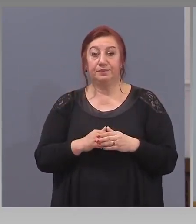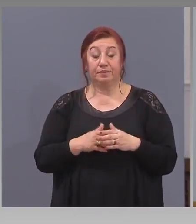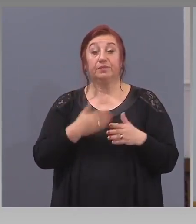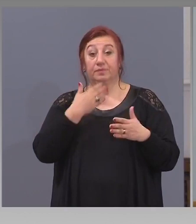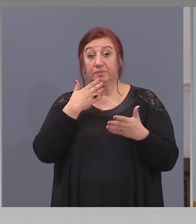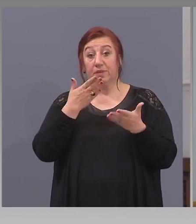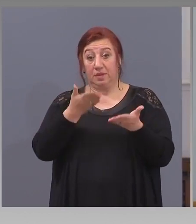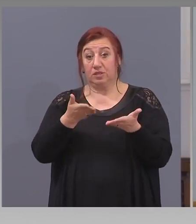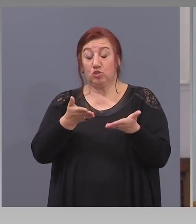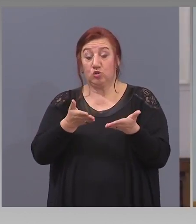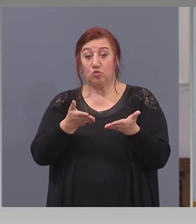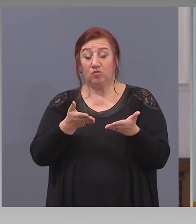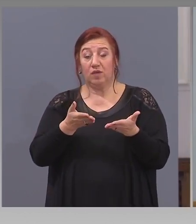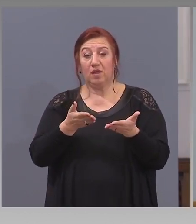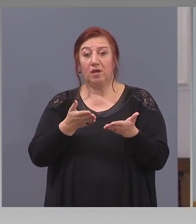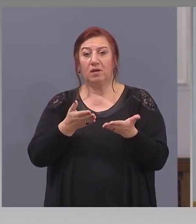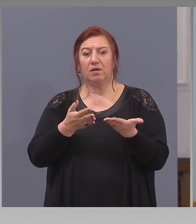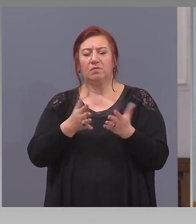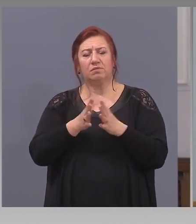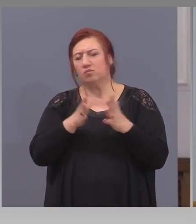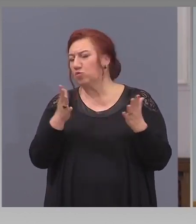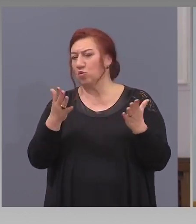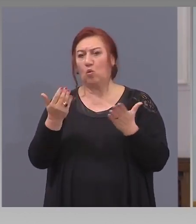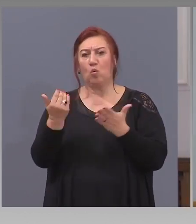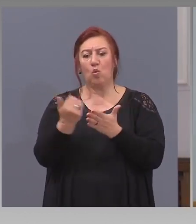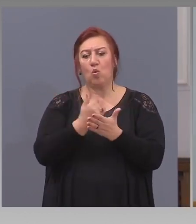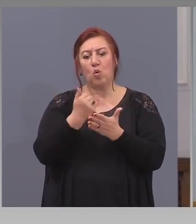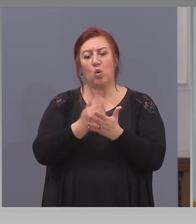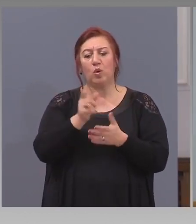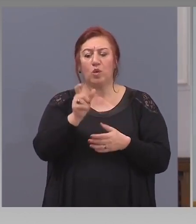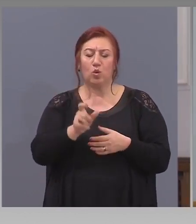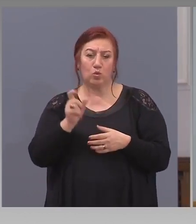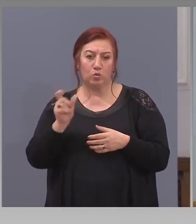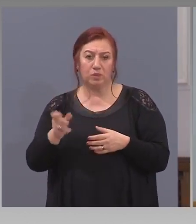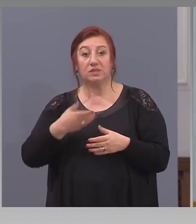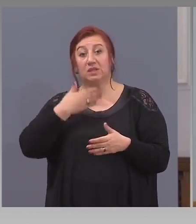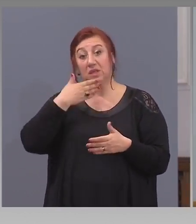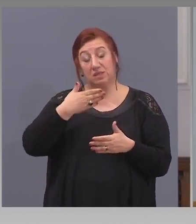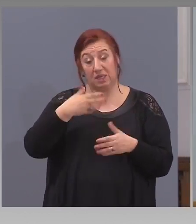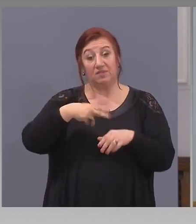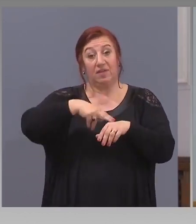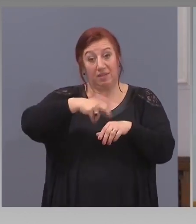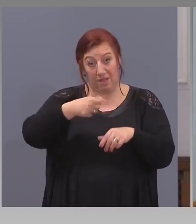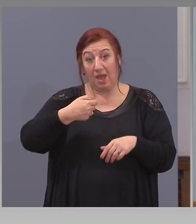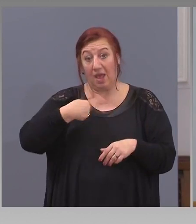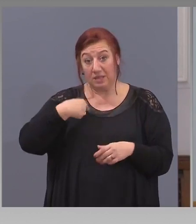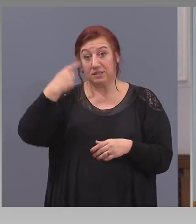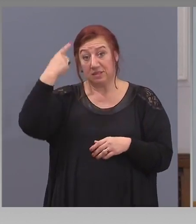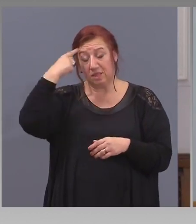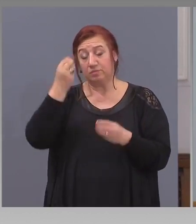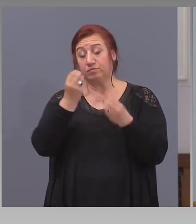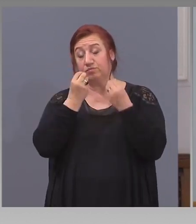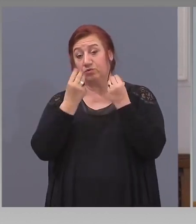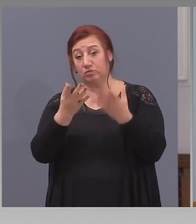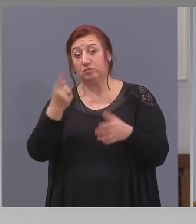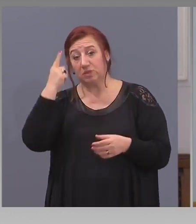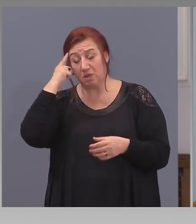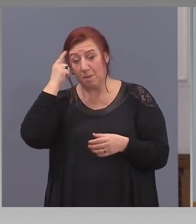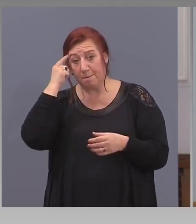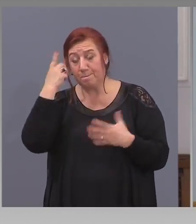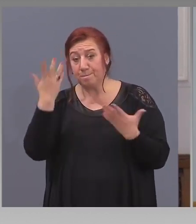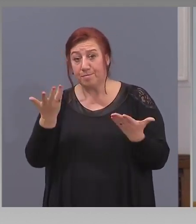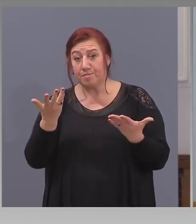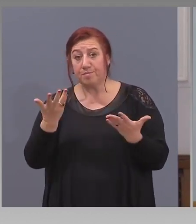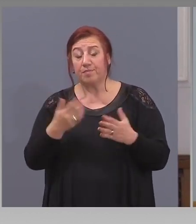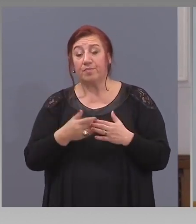Затова много икономисти се изказват. Да, и аз знам прекрасно, че